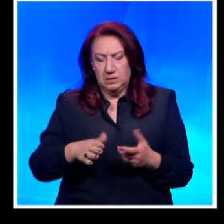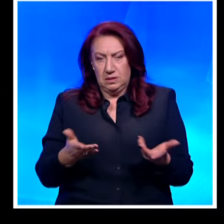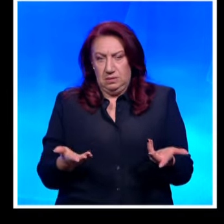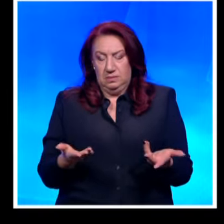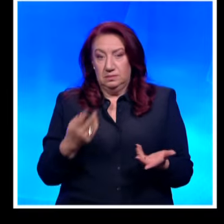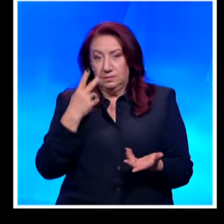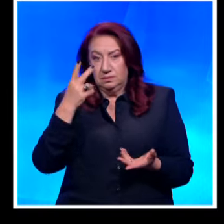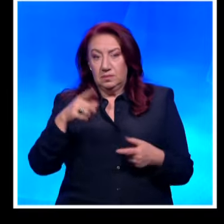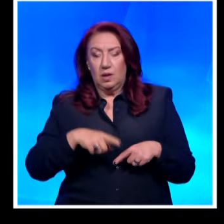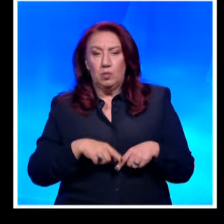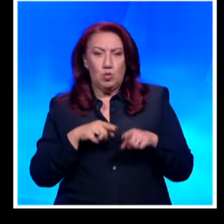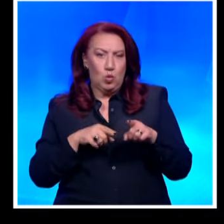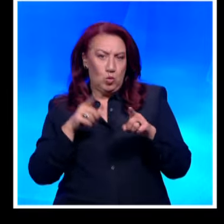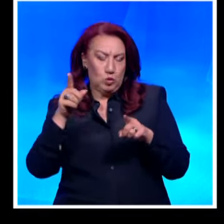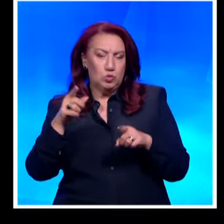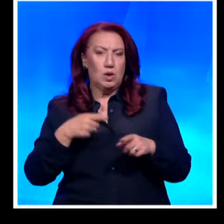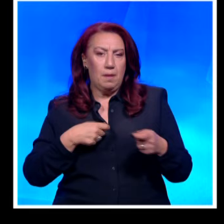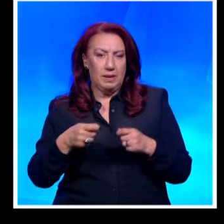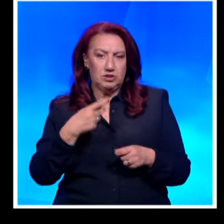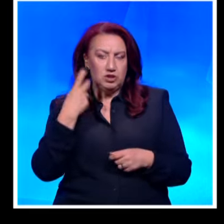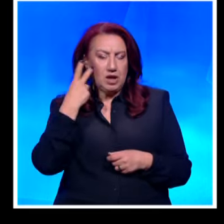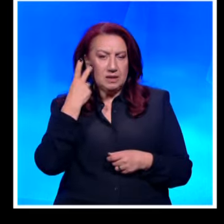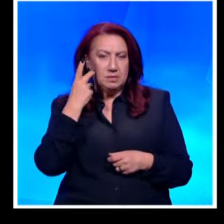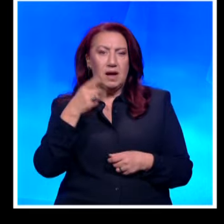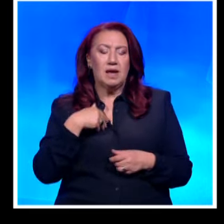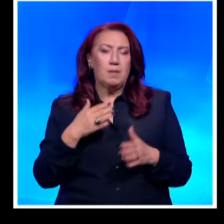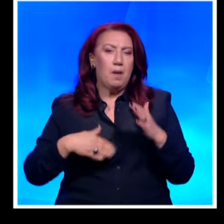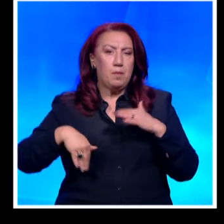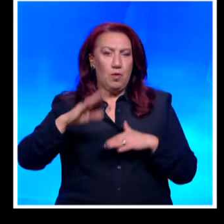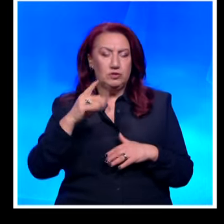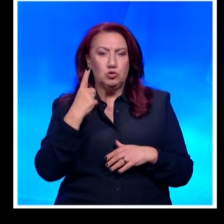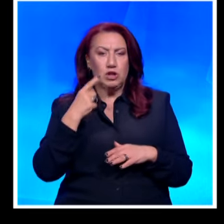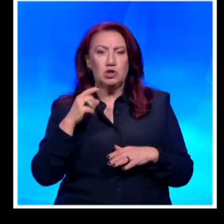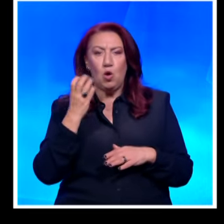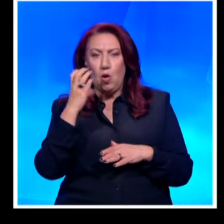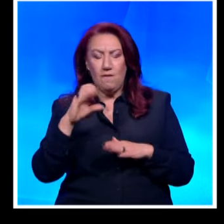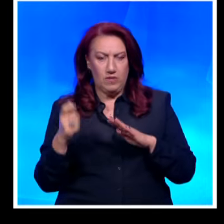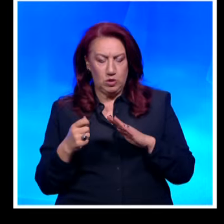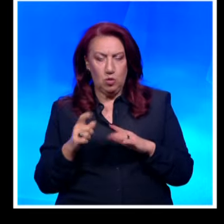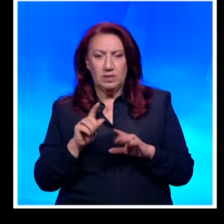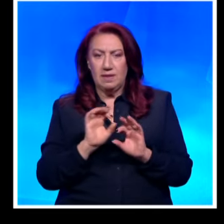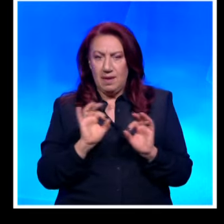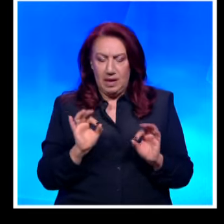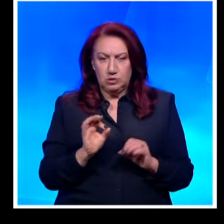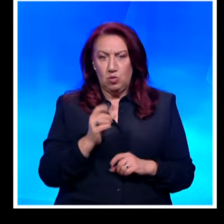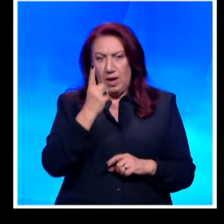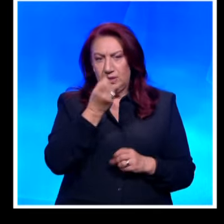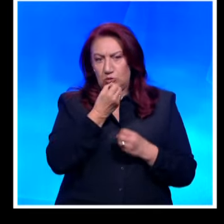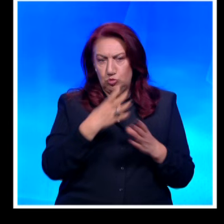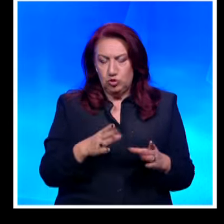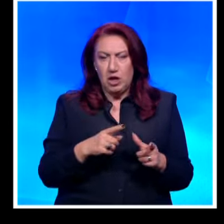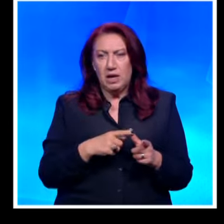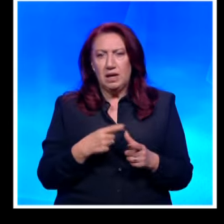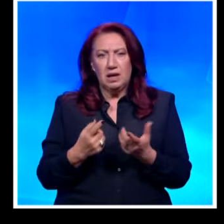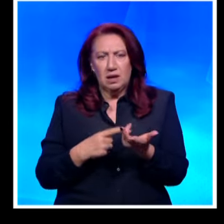стана ясно, че видеята са повече от едно, но не е ясно дали единичен случай или системен тормоз. Детето от